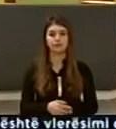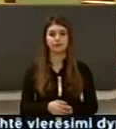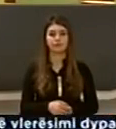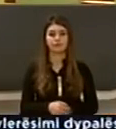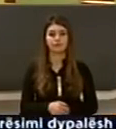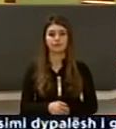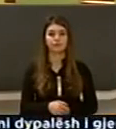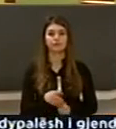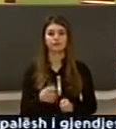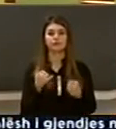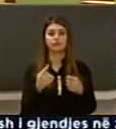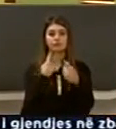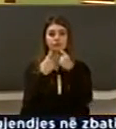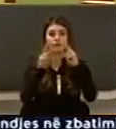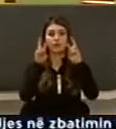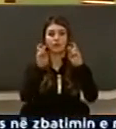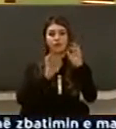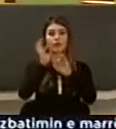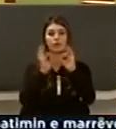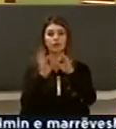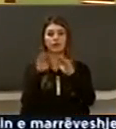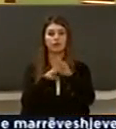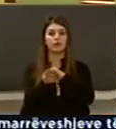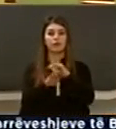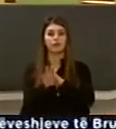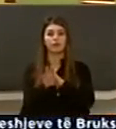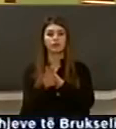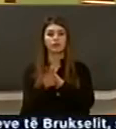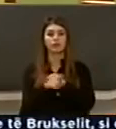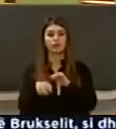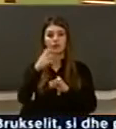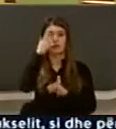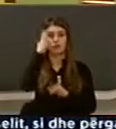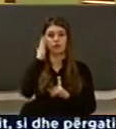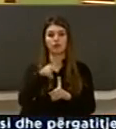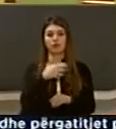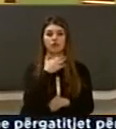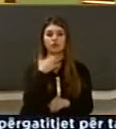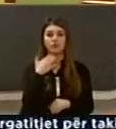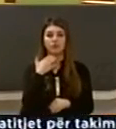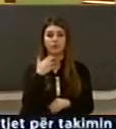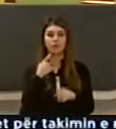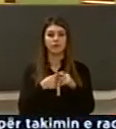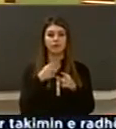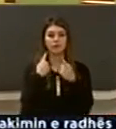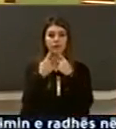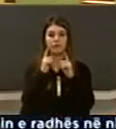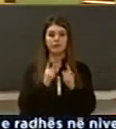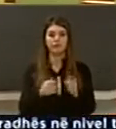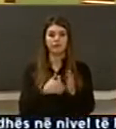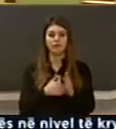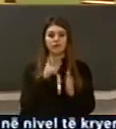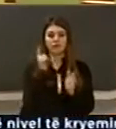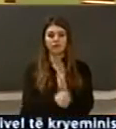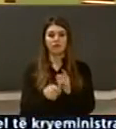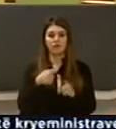Trendet e migrimit ilegal janë shqetësues dhe ne duhet të ndërmarrim hapa të menjëhershëm për adresuar faktorin shtytës,